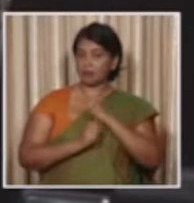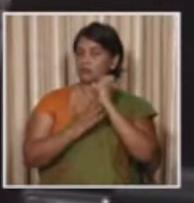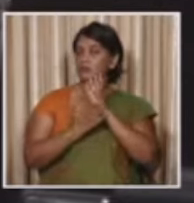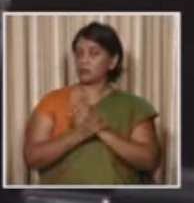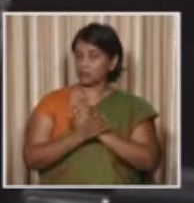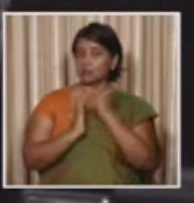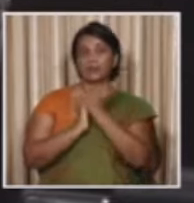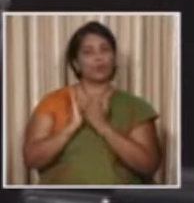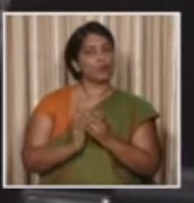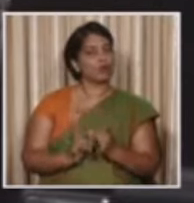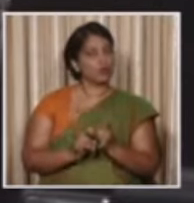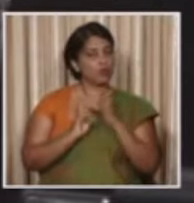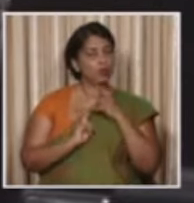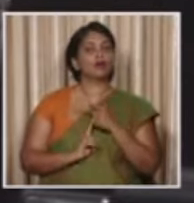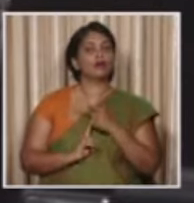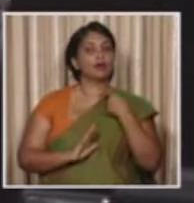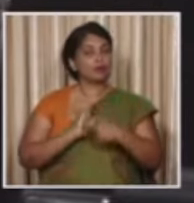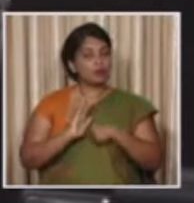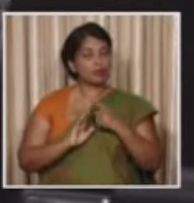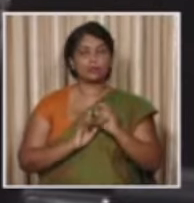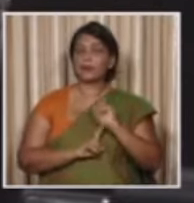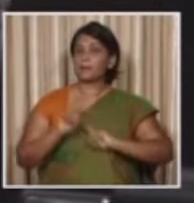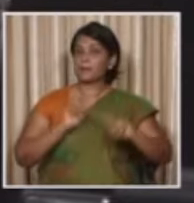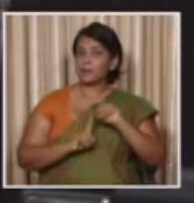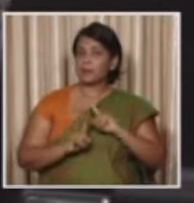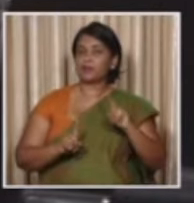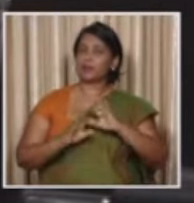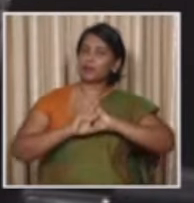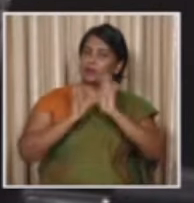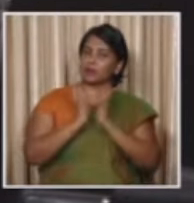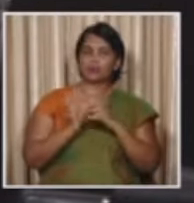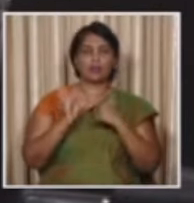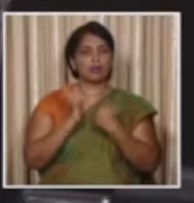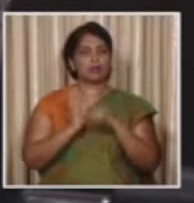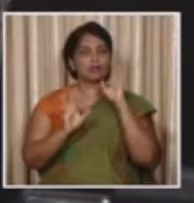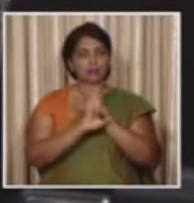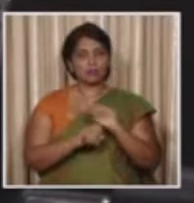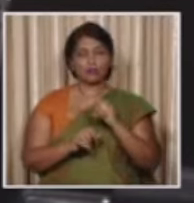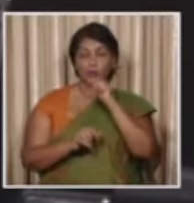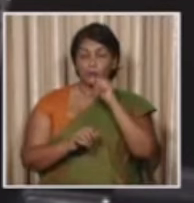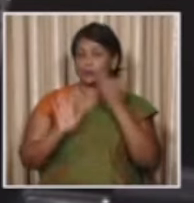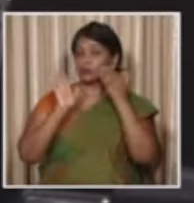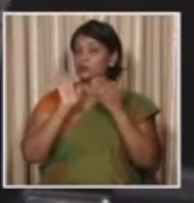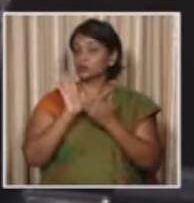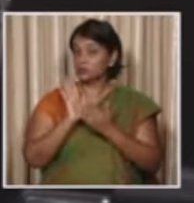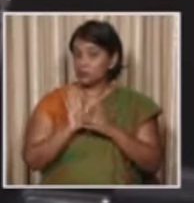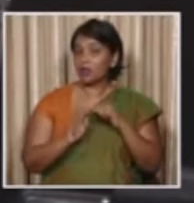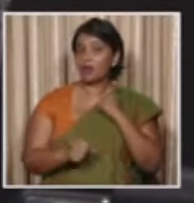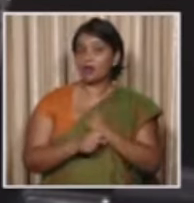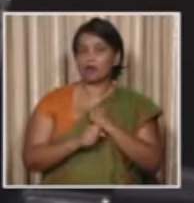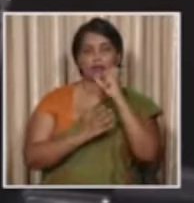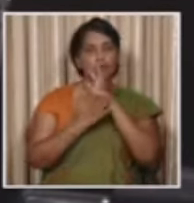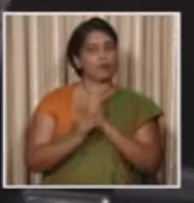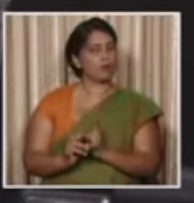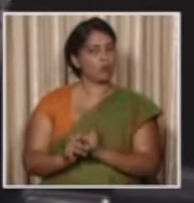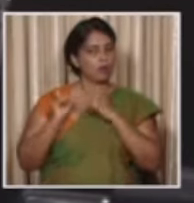ව්‍යවස්ථා මූලධර්මයට අනුකූලව රටේ මේ පාර්ලිමේන්තුව පදවන සෑම පනතක්ම අර්ථ නිරූපණය කළ යුත්තේ ආණ්ඩුක්‍රම